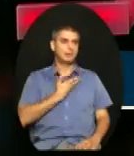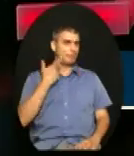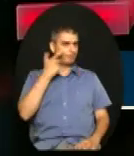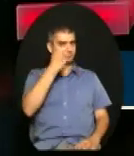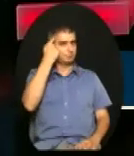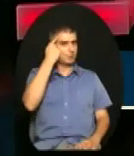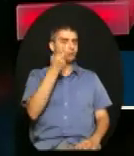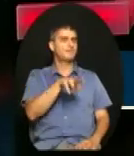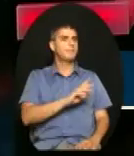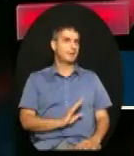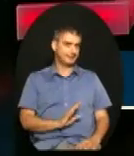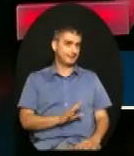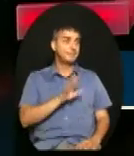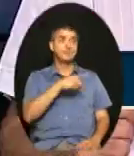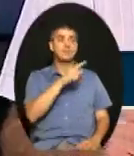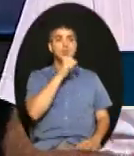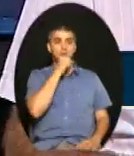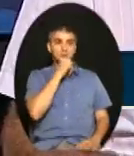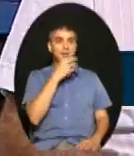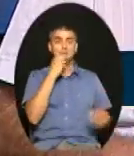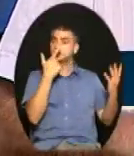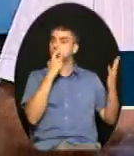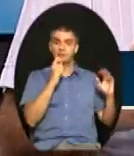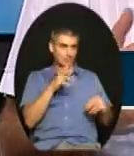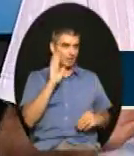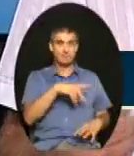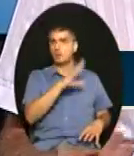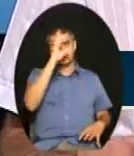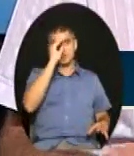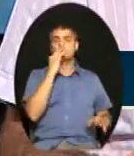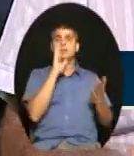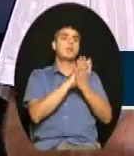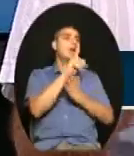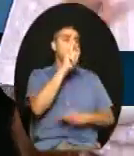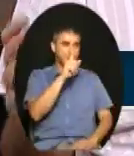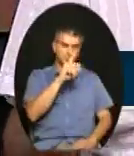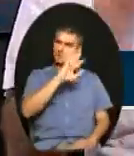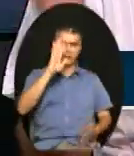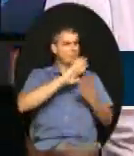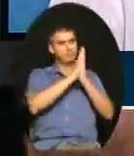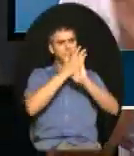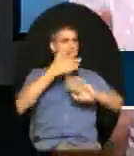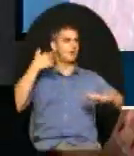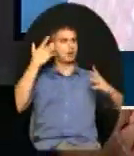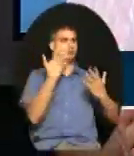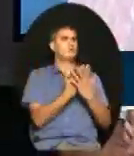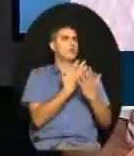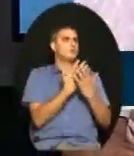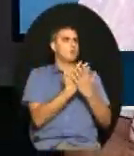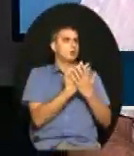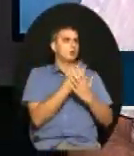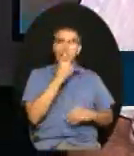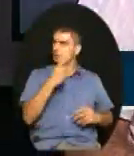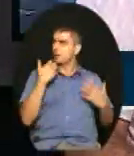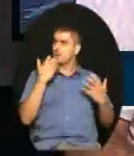כדור בראש ומת. גם אם זו הייתה זקנה בת 70, גם אם זה היה ילד בן 11, אל תהפוך לנו עכשיו את העובדות, כאילו